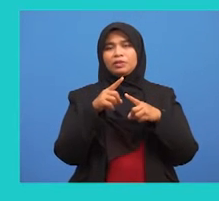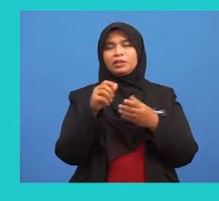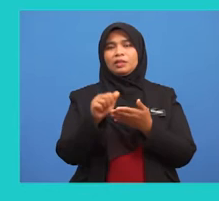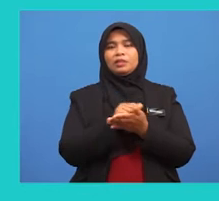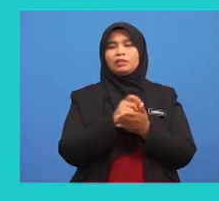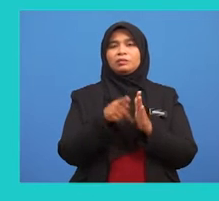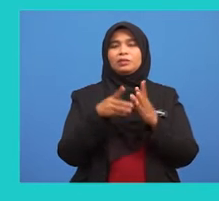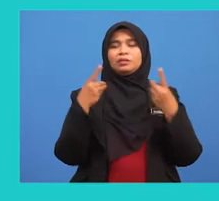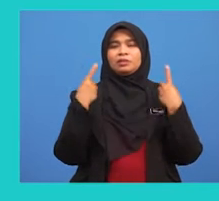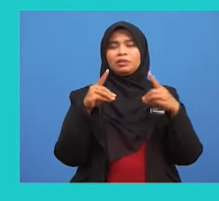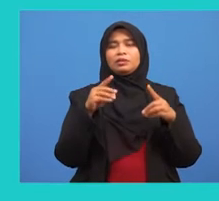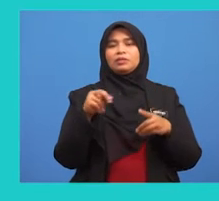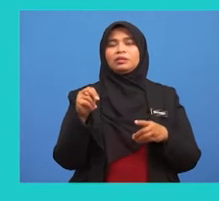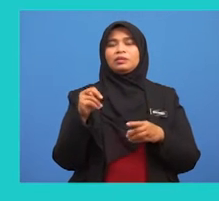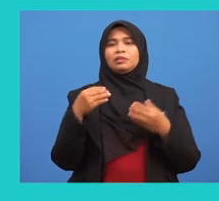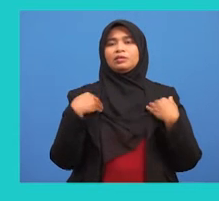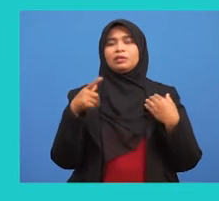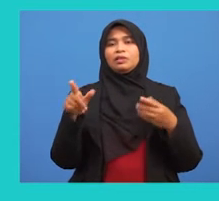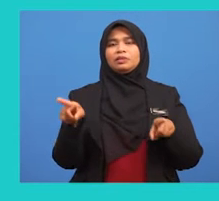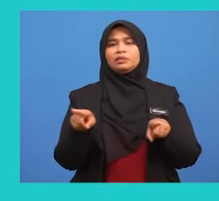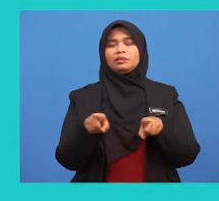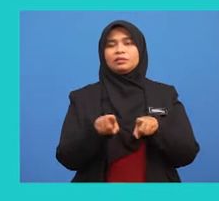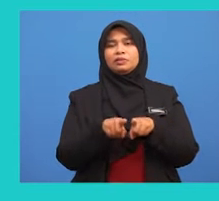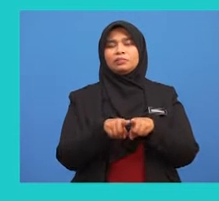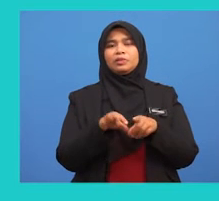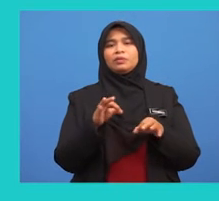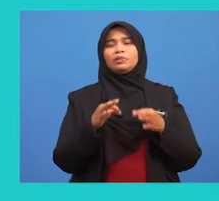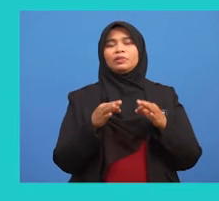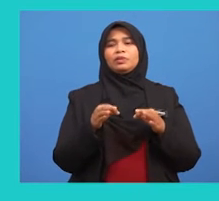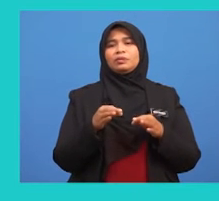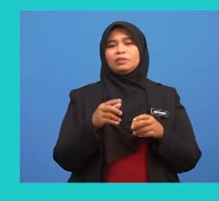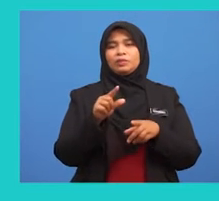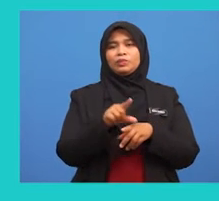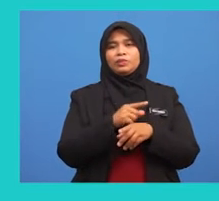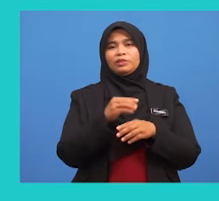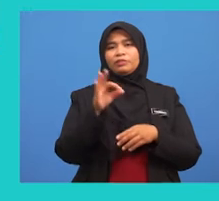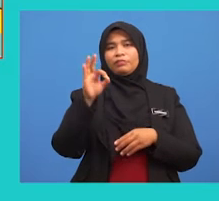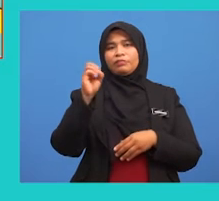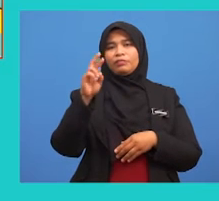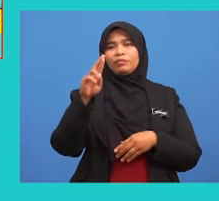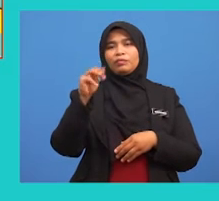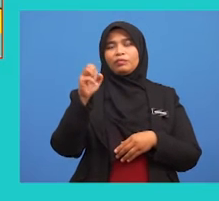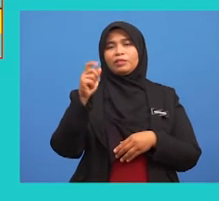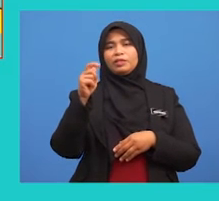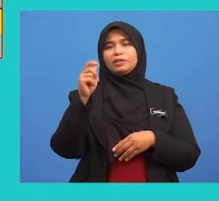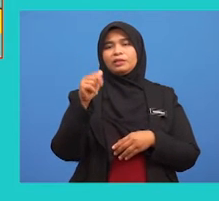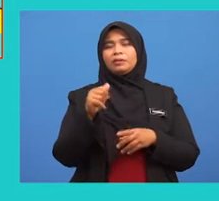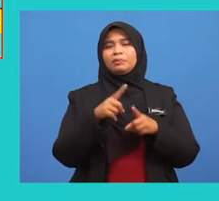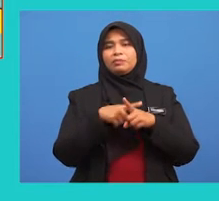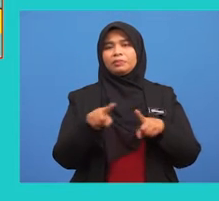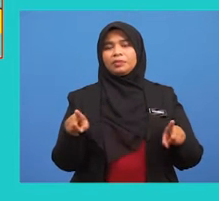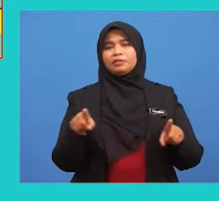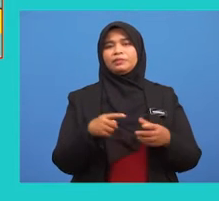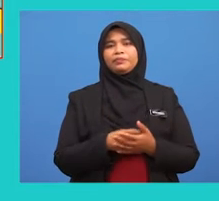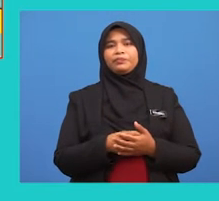perdagangan adalah sama walaupun menggunakan format yang berbeza.